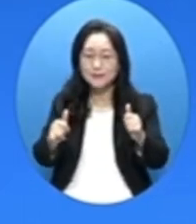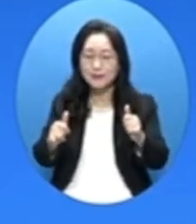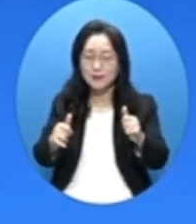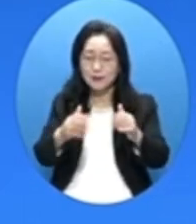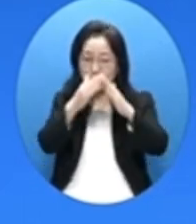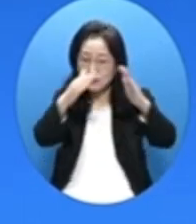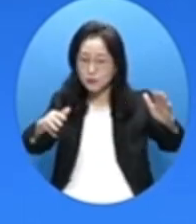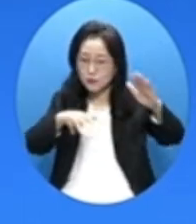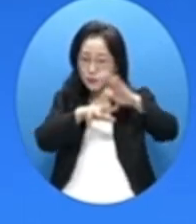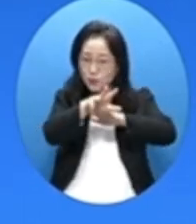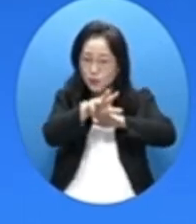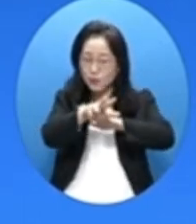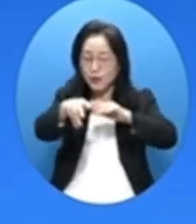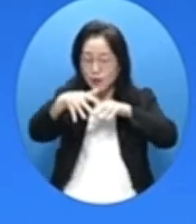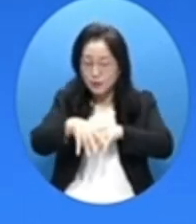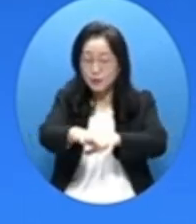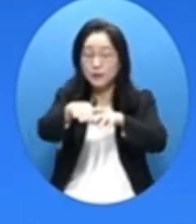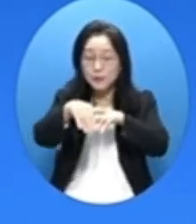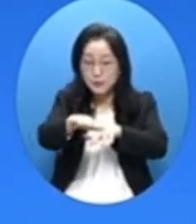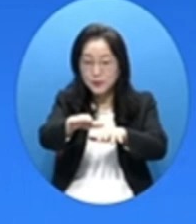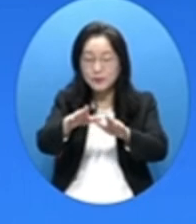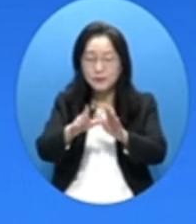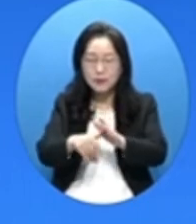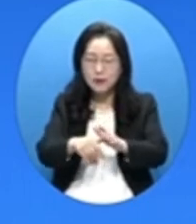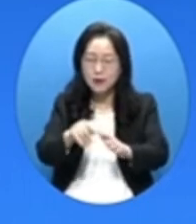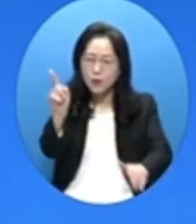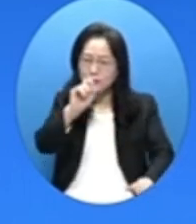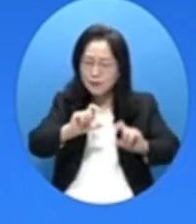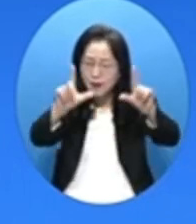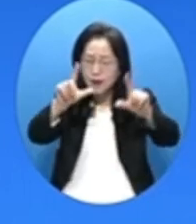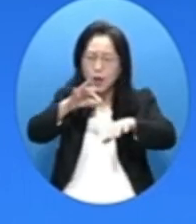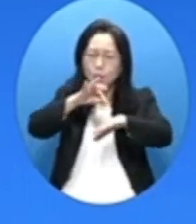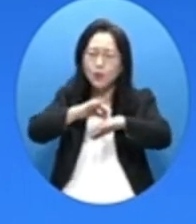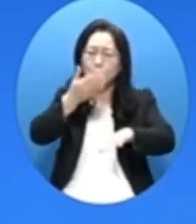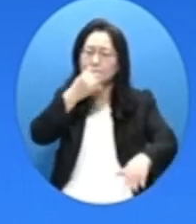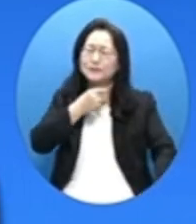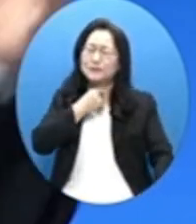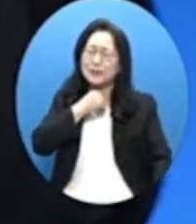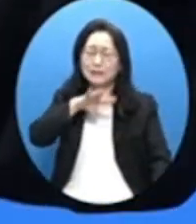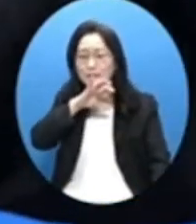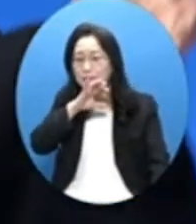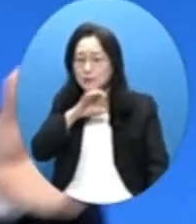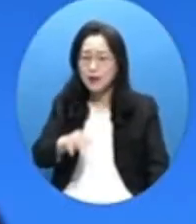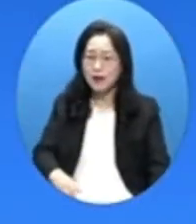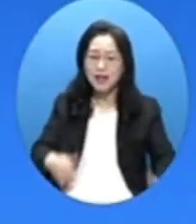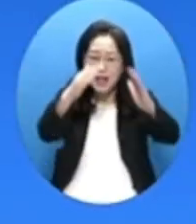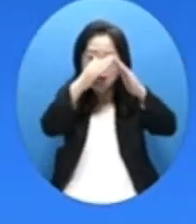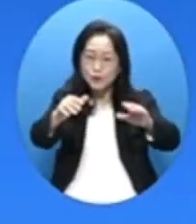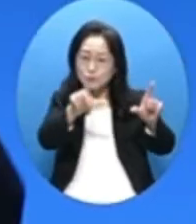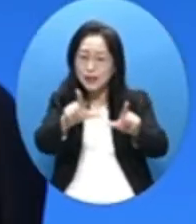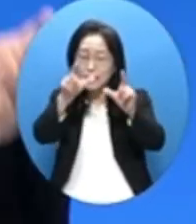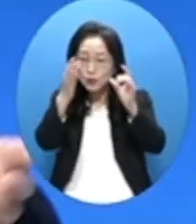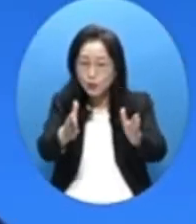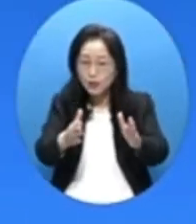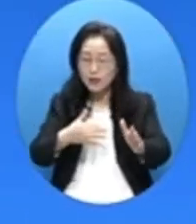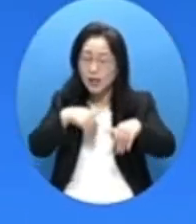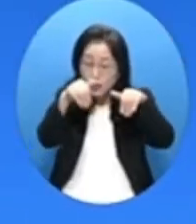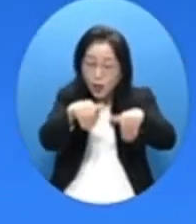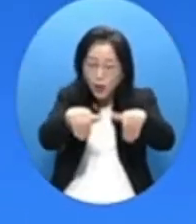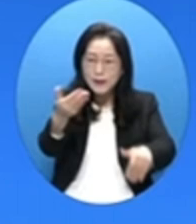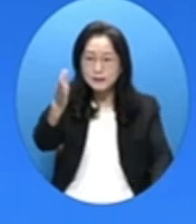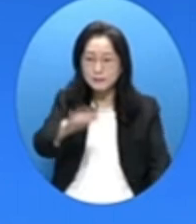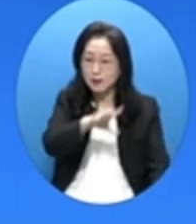출애굽에서 광역기를 갈 때 하루는 고기가 먹고 싶다고 불평을 합니다 애굽에서 살 땐 그래도 우리가 노예로 살았지만